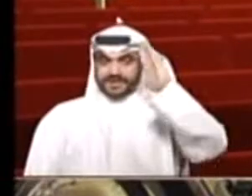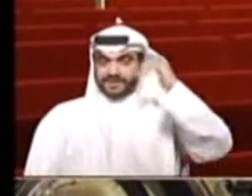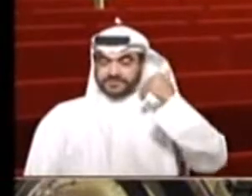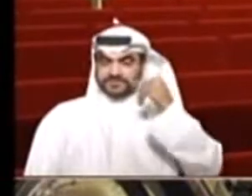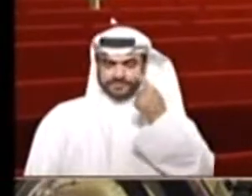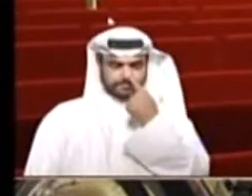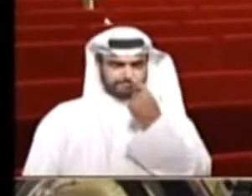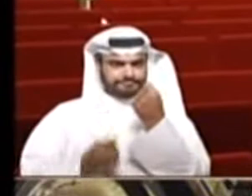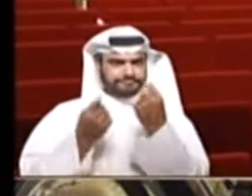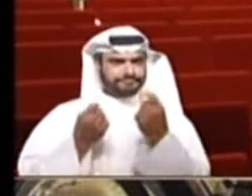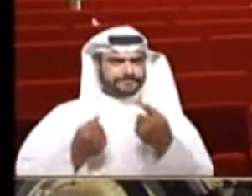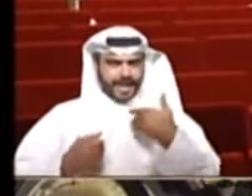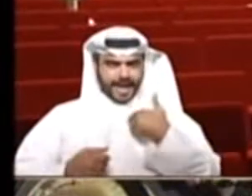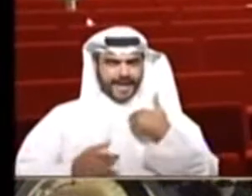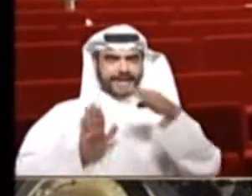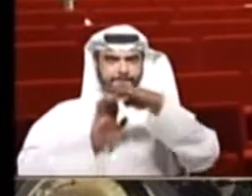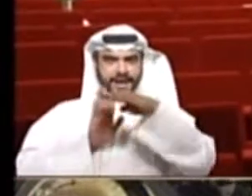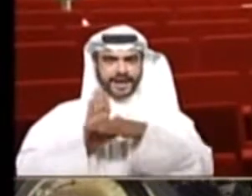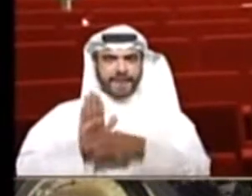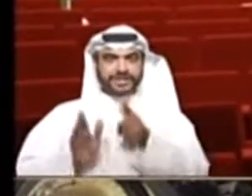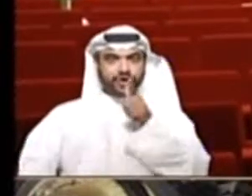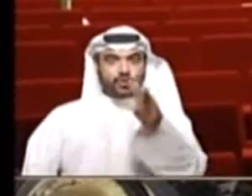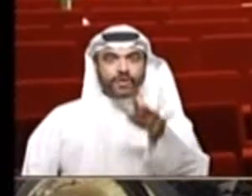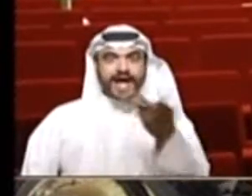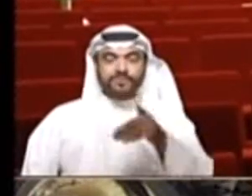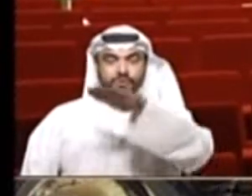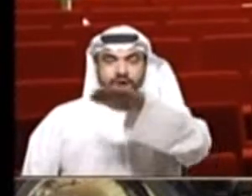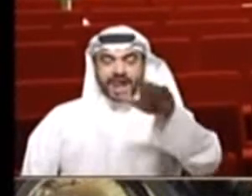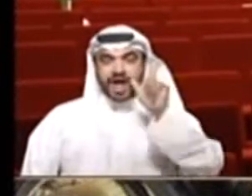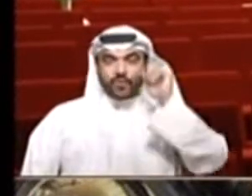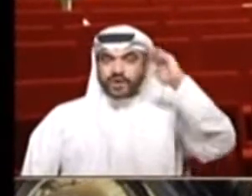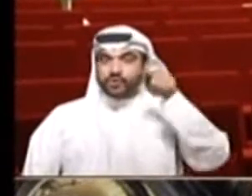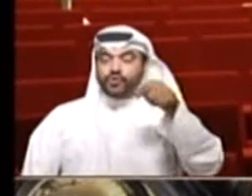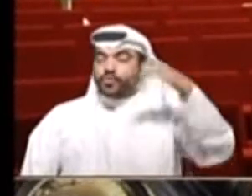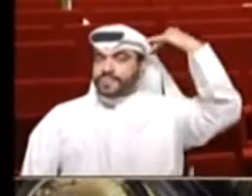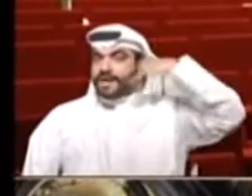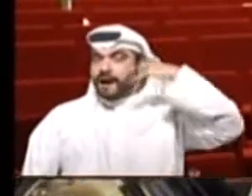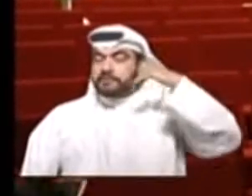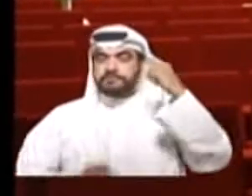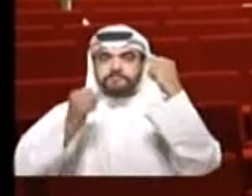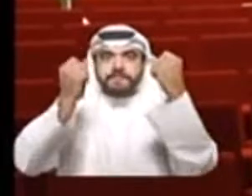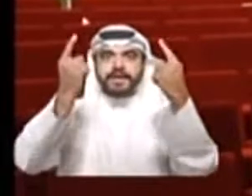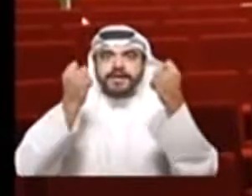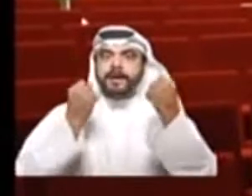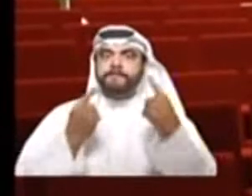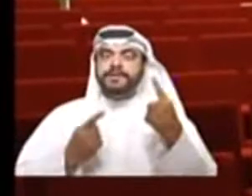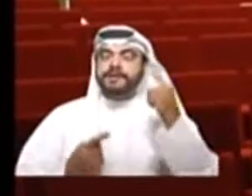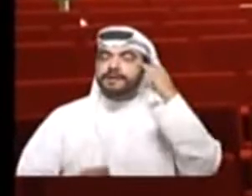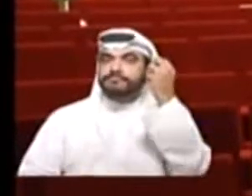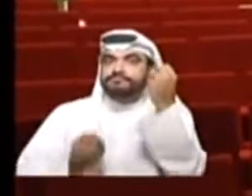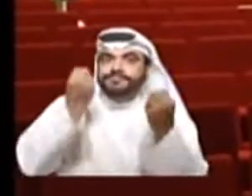تقدرهم، لما يشوفون إحنا كبرنامج نقول لهم أنتم عندكم مقدرات كبيرة، هيا نكتشفها، هيا